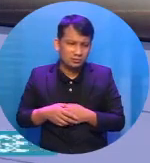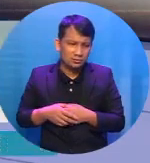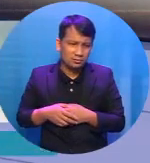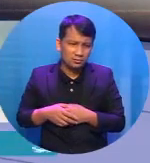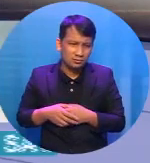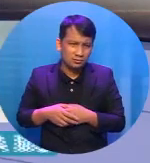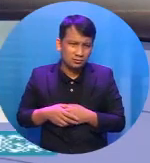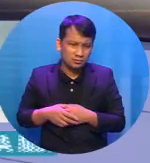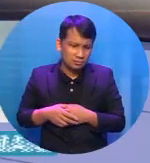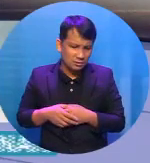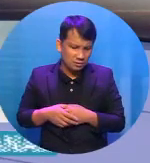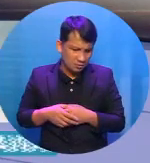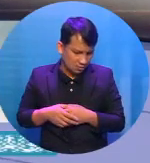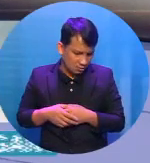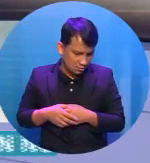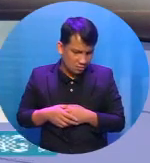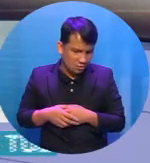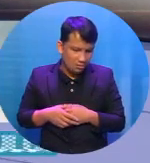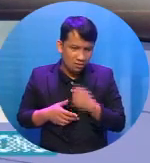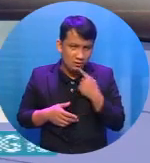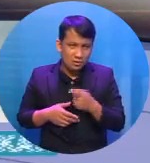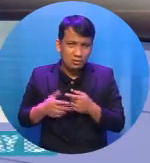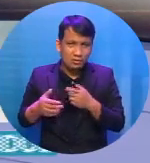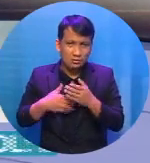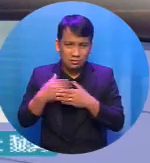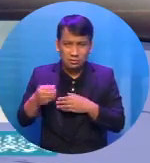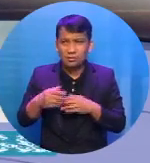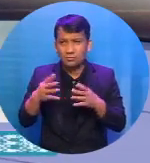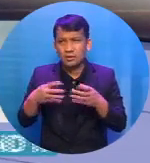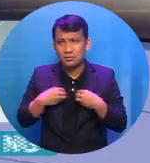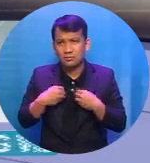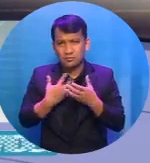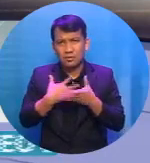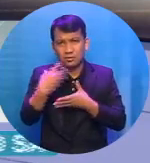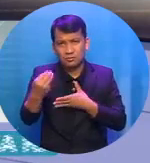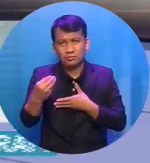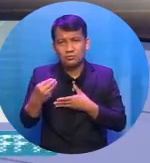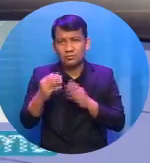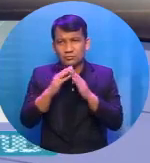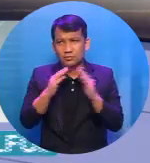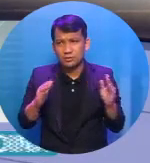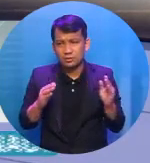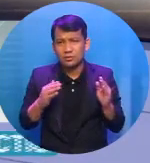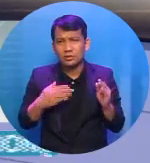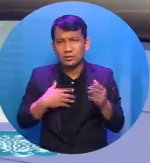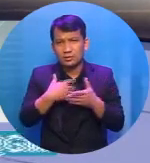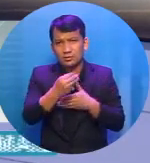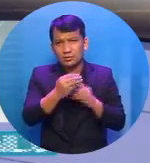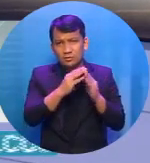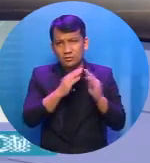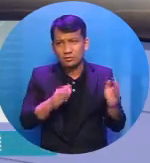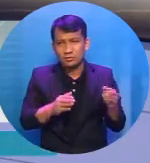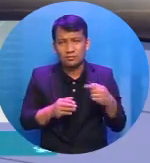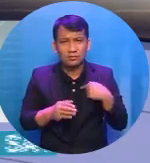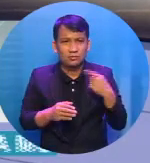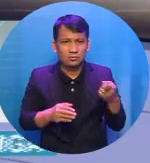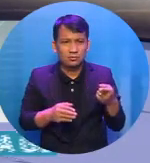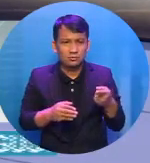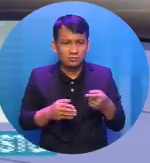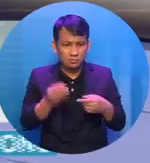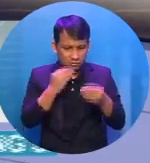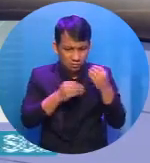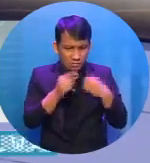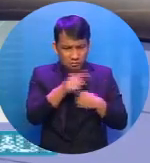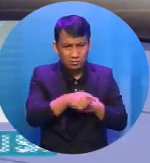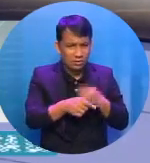Sa mas, naamin ka po maalis po ako ng bahay. Kasi po ano po, doon po kasi nakakakain po